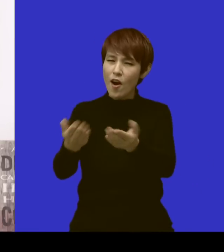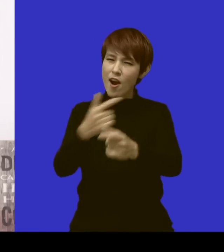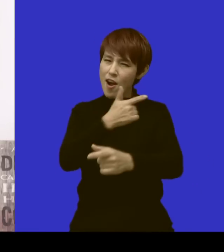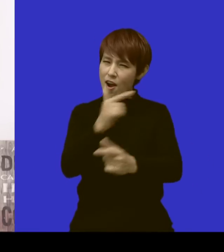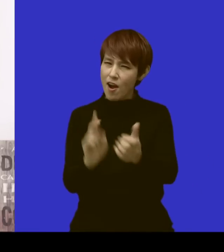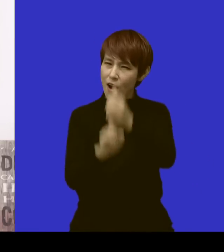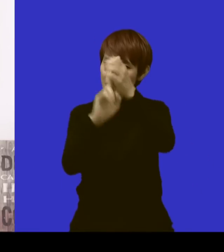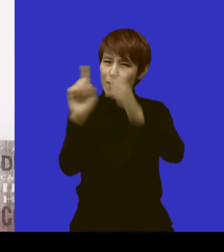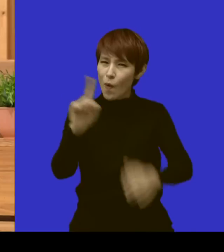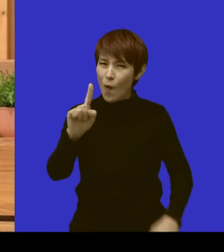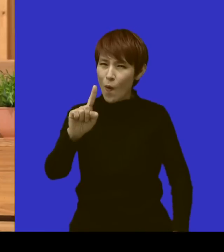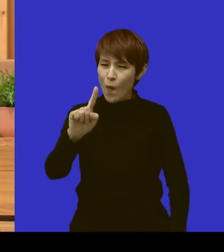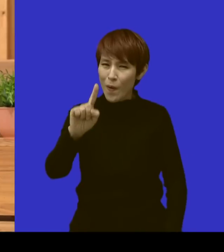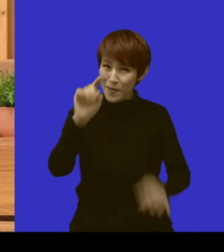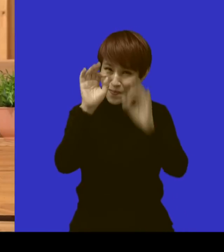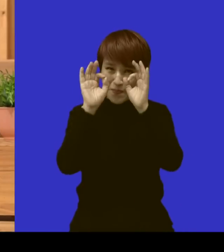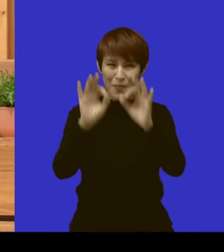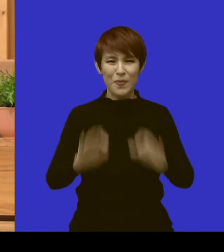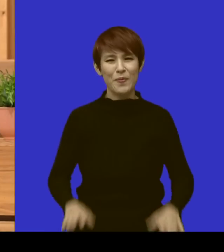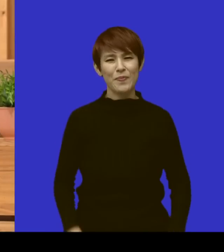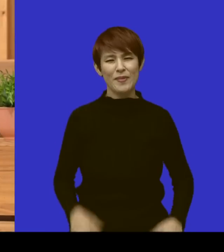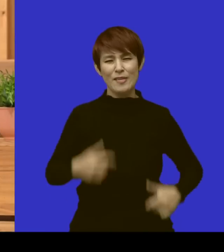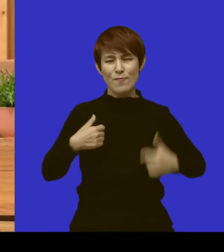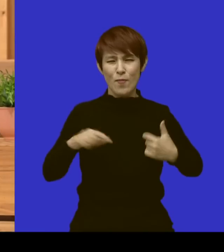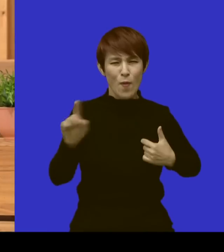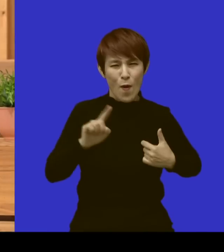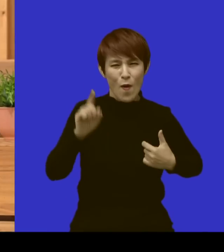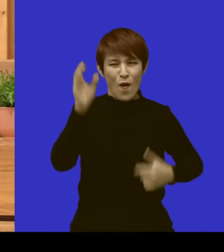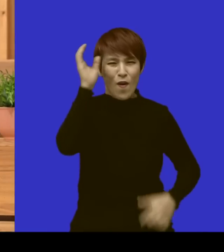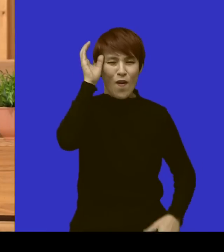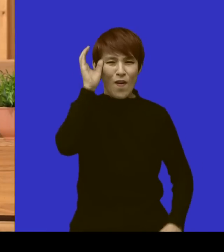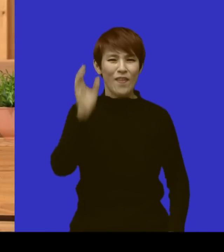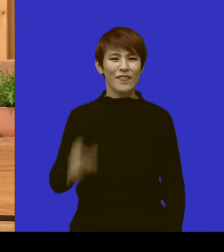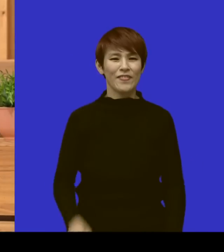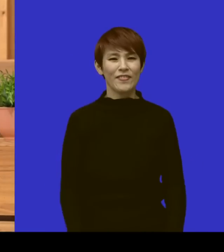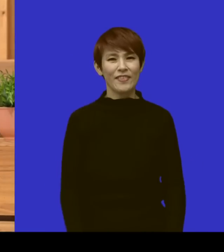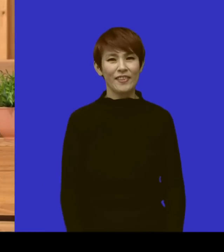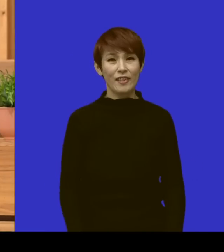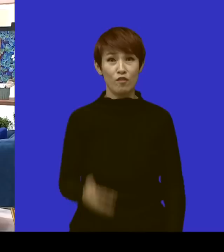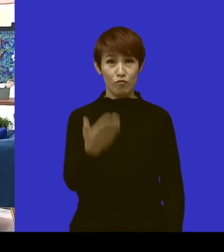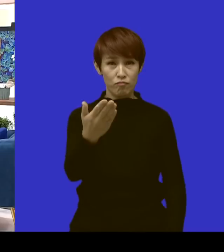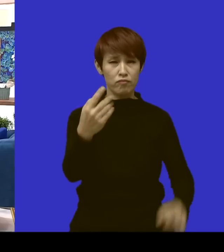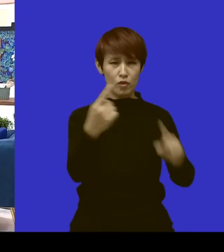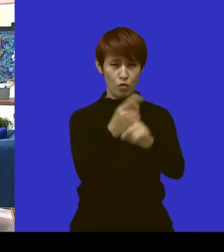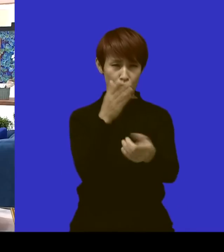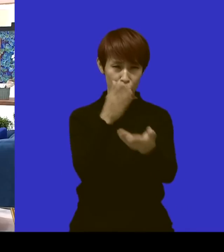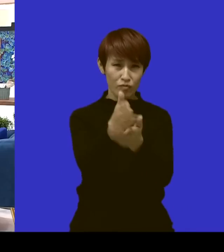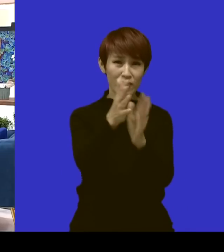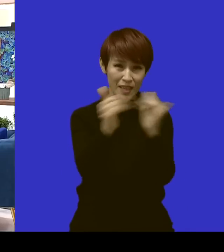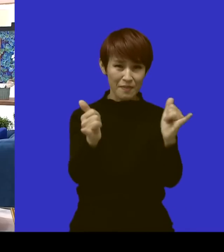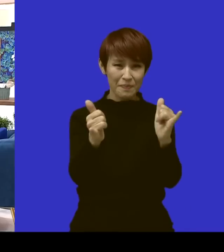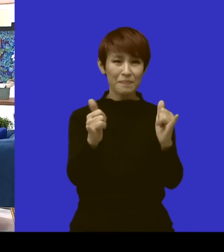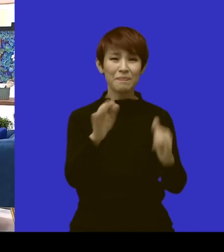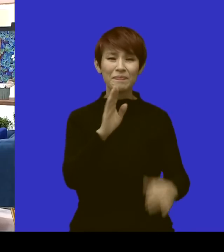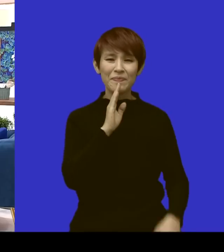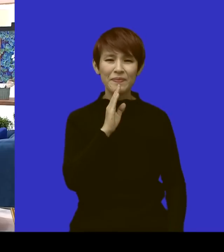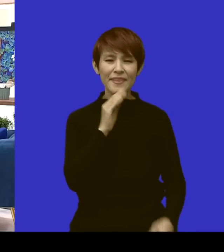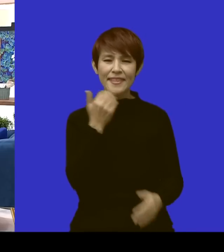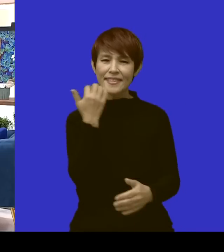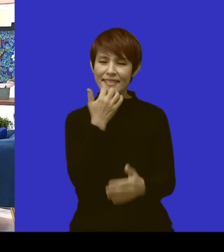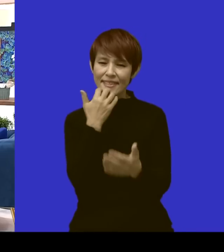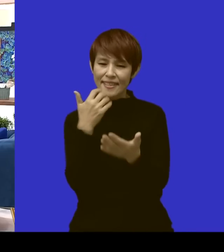이뤄내실지를 지켜보시면서 얼마나 큰 기쁨을 누릴 수 있을까 하는 생각이 들었습니다. 두 분 다 치료사시잖아요. 색채를 가지고